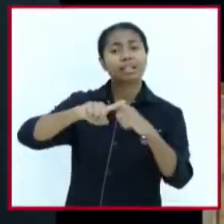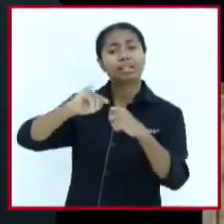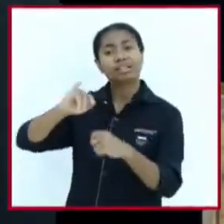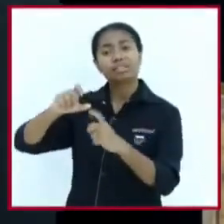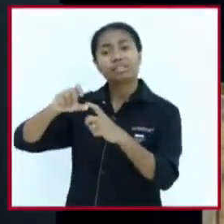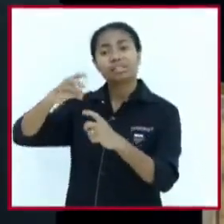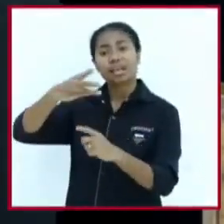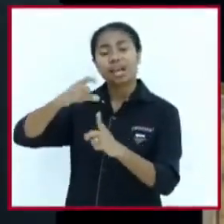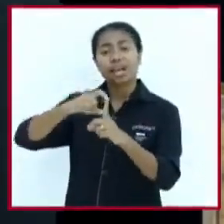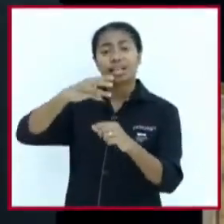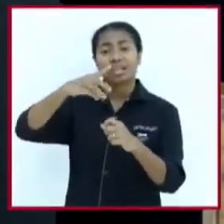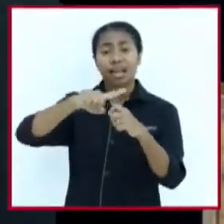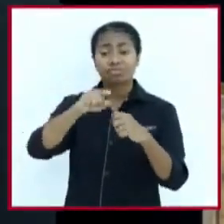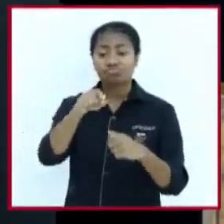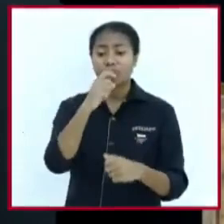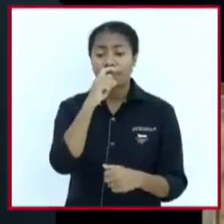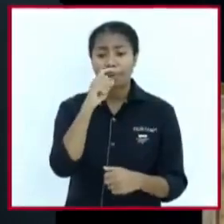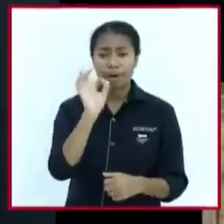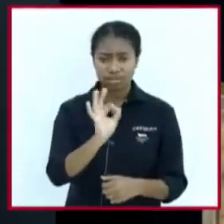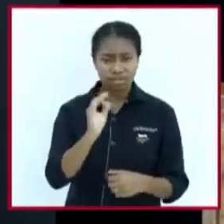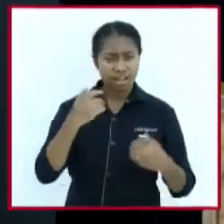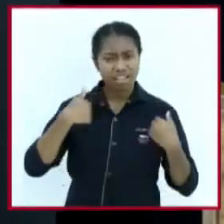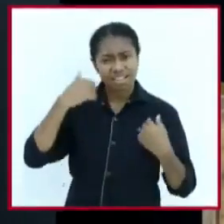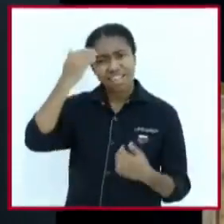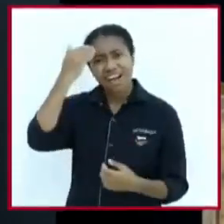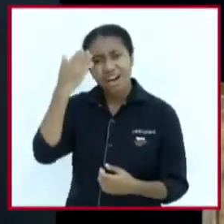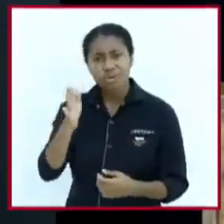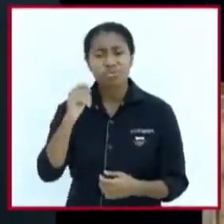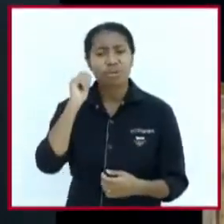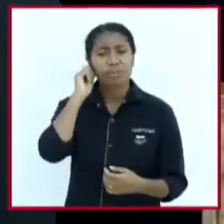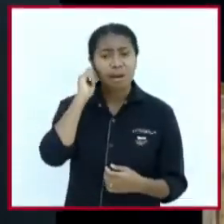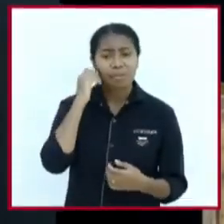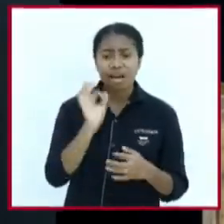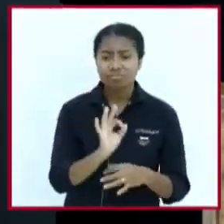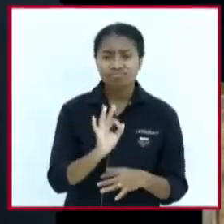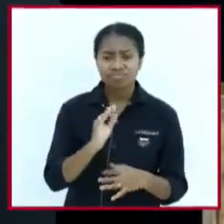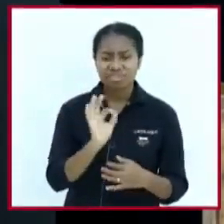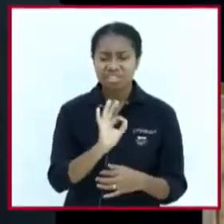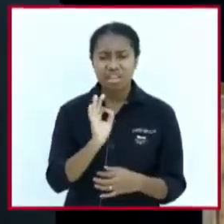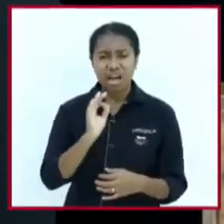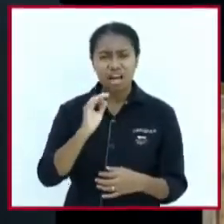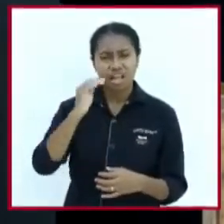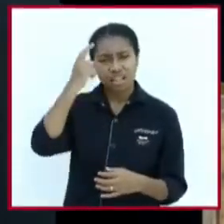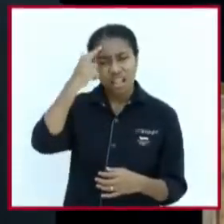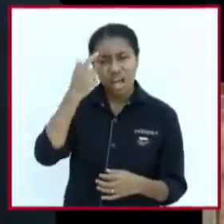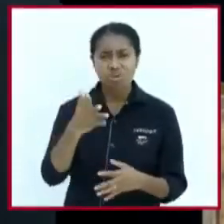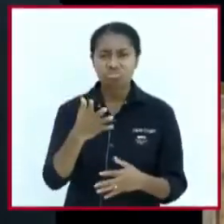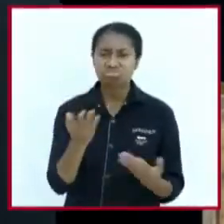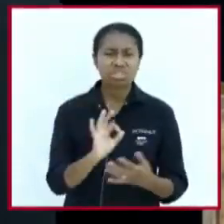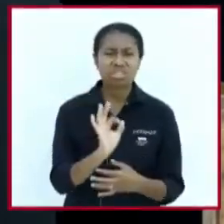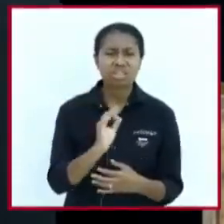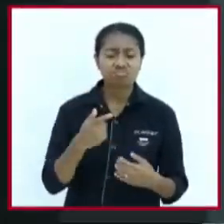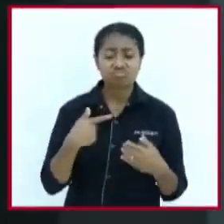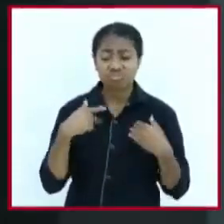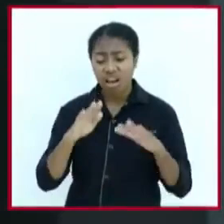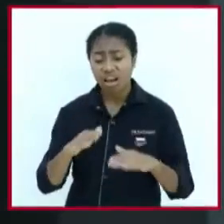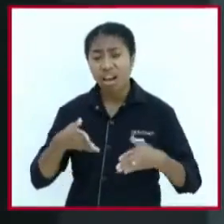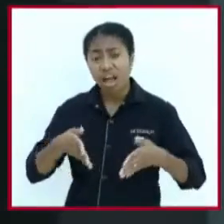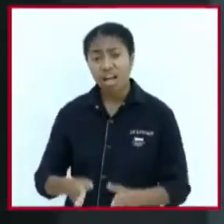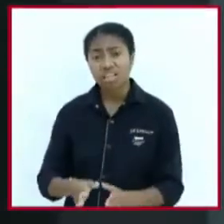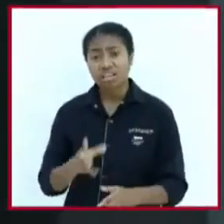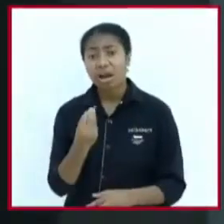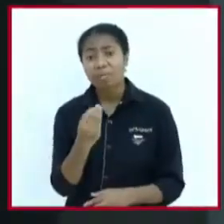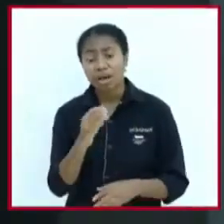Bapak tidak tahu Mama tidak tahu silsilahnya tidak tahu nenek moyang juga tidak tahu lahir Kapan mati kapan-kapan